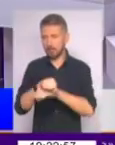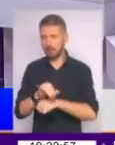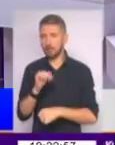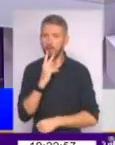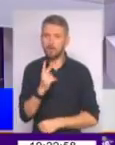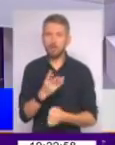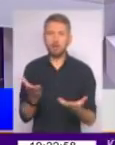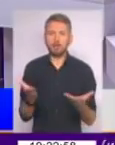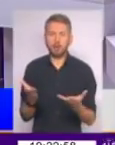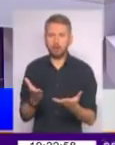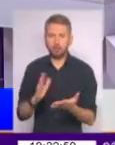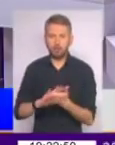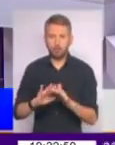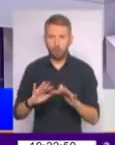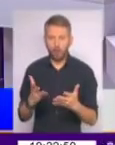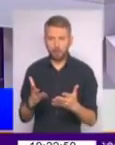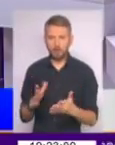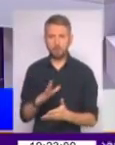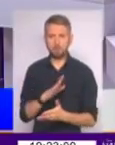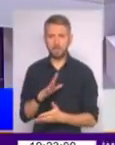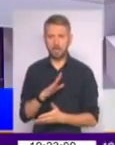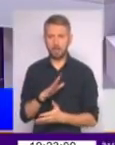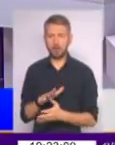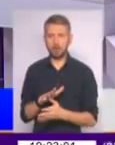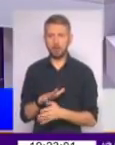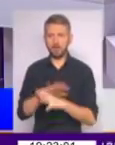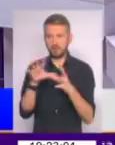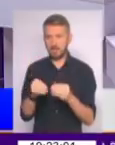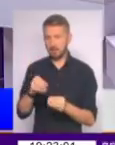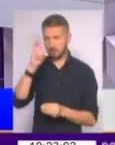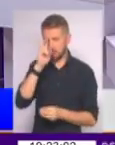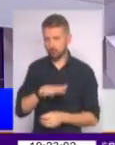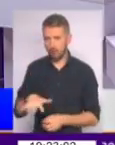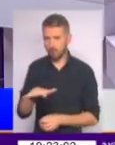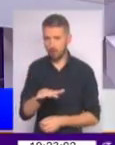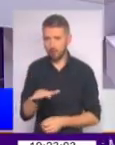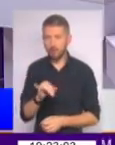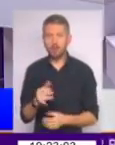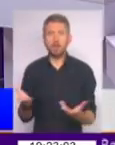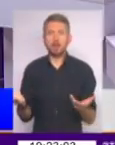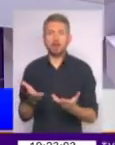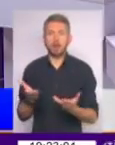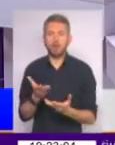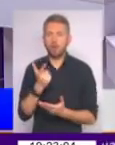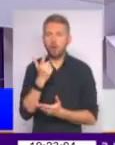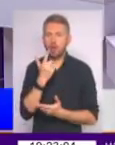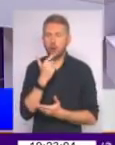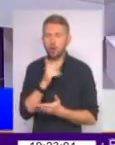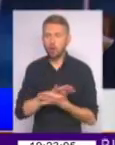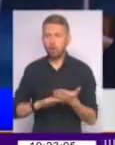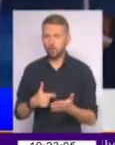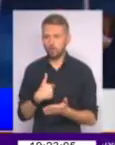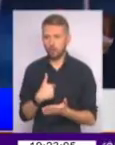бачили, в якому ситуації була в цілому держава. І який кров нам обійшлося ця